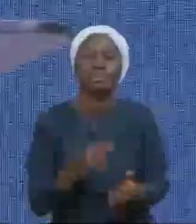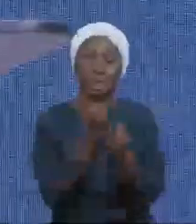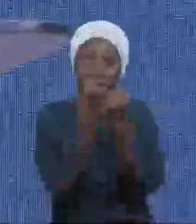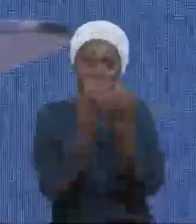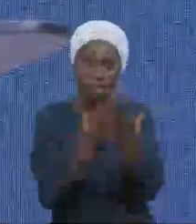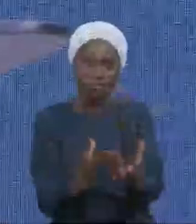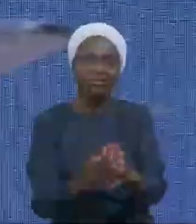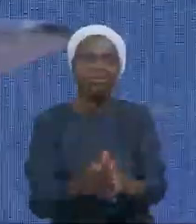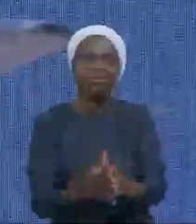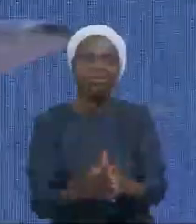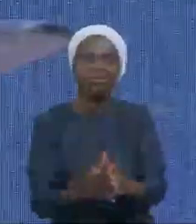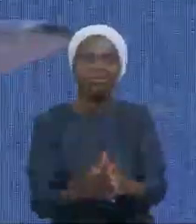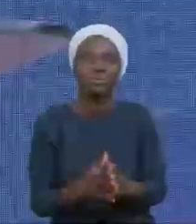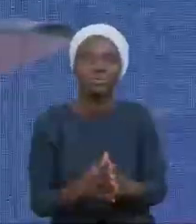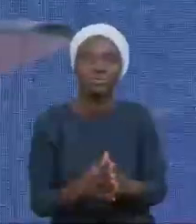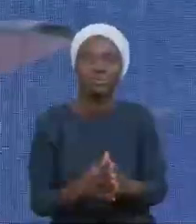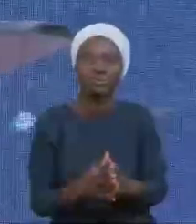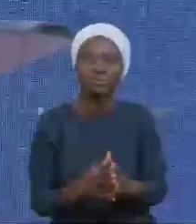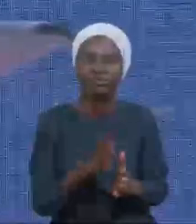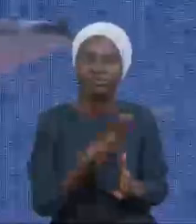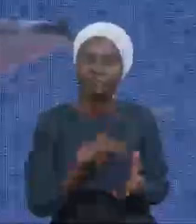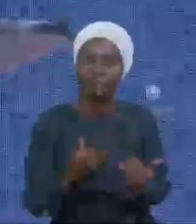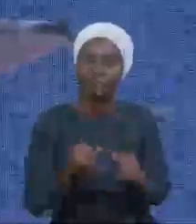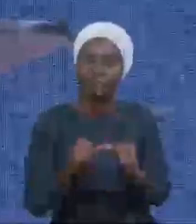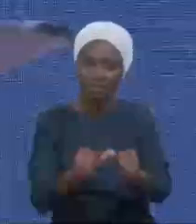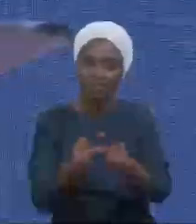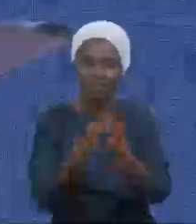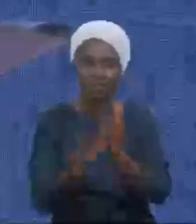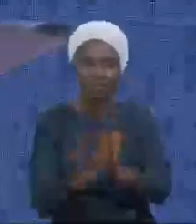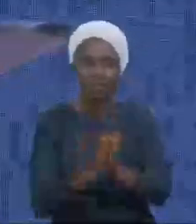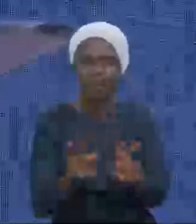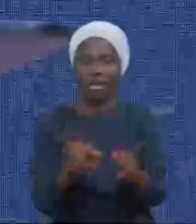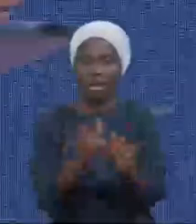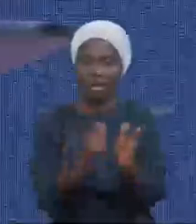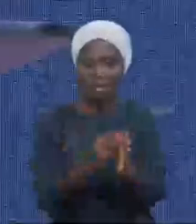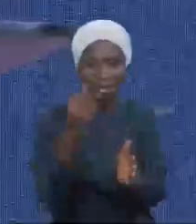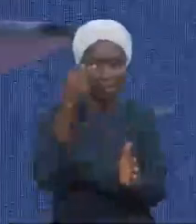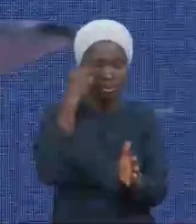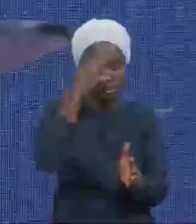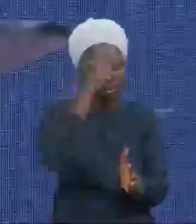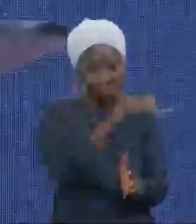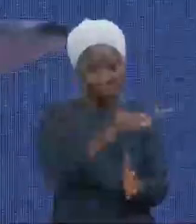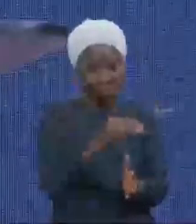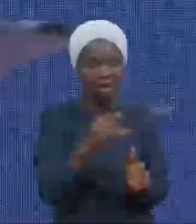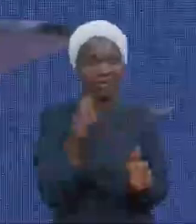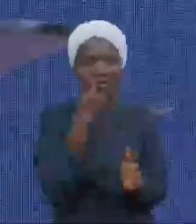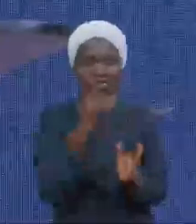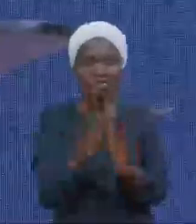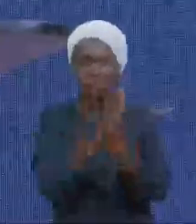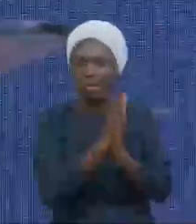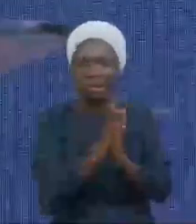la miséricorde de Dieu, comme Bartimée a crié. Il y avait des obstacles devant, des